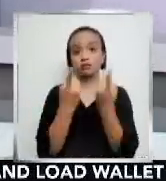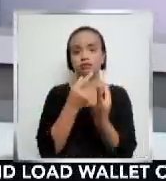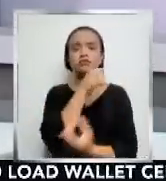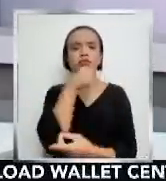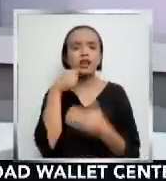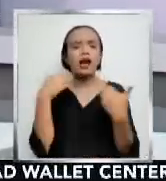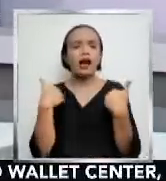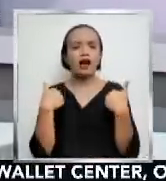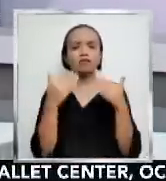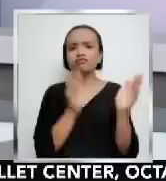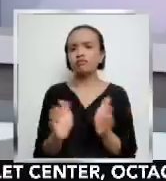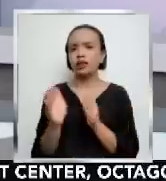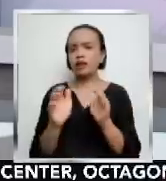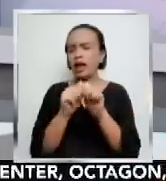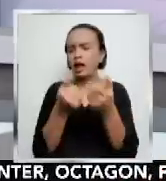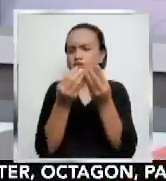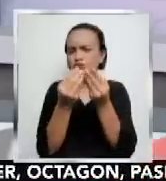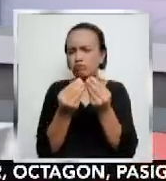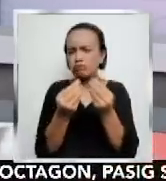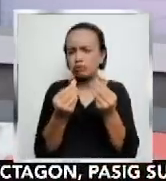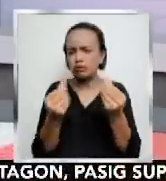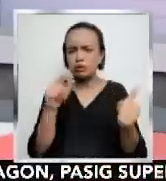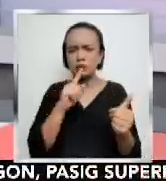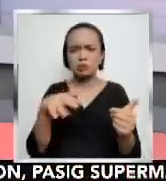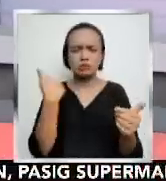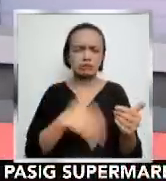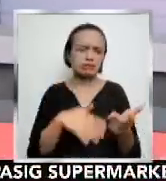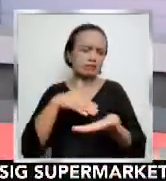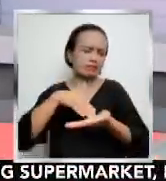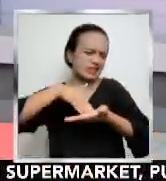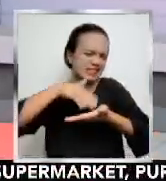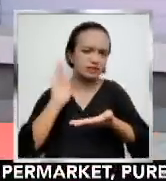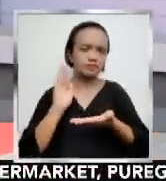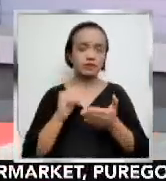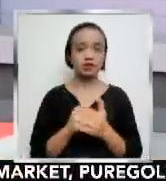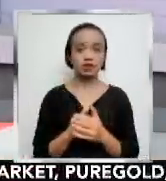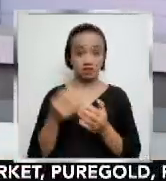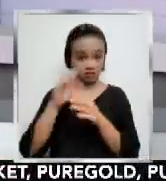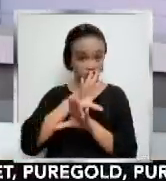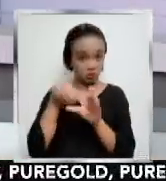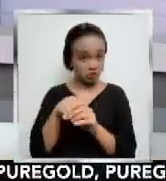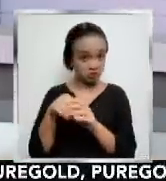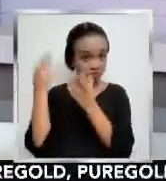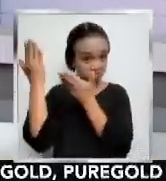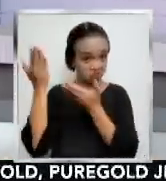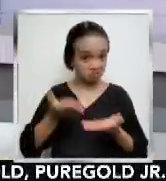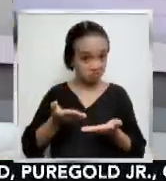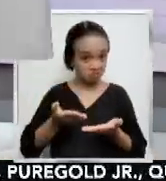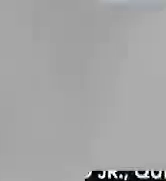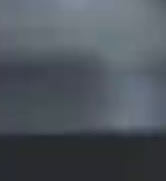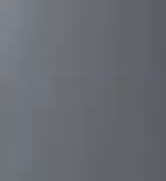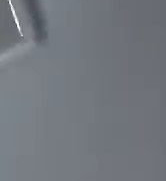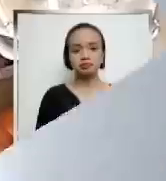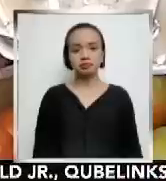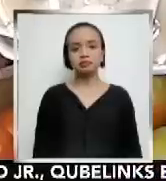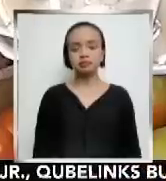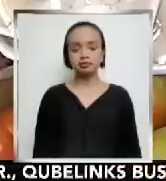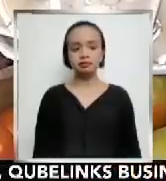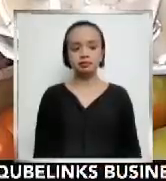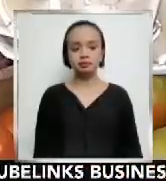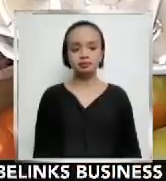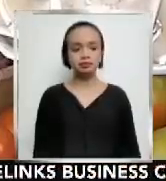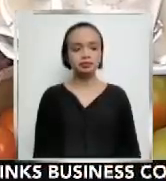tugunan ang nakakaiyak nitong presyo. E kasama ba ang pag-i-import? Nakatutok si Bernadette Reyes.